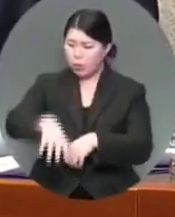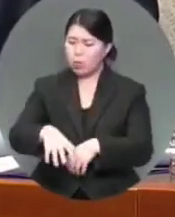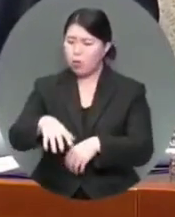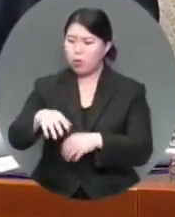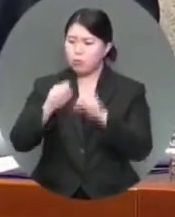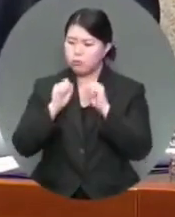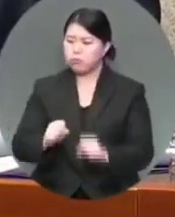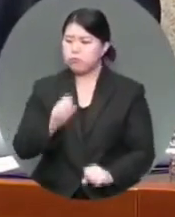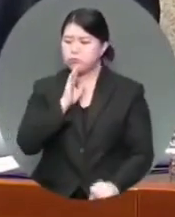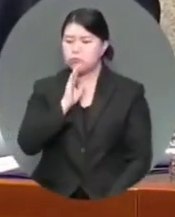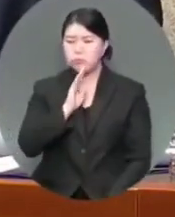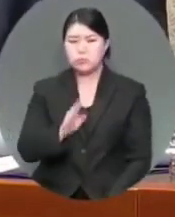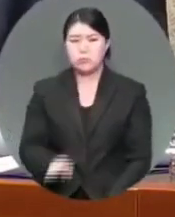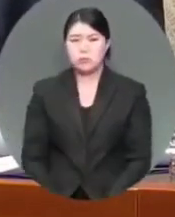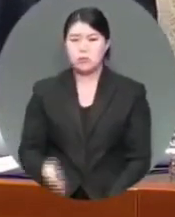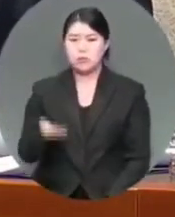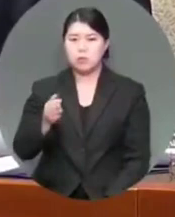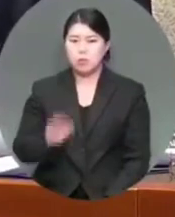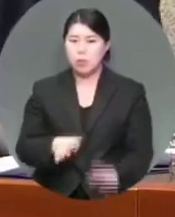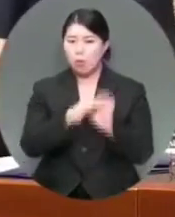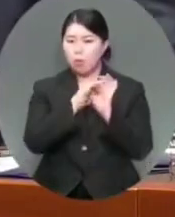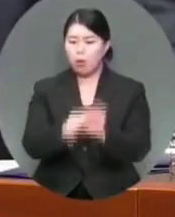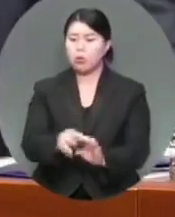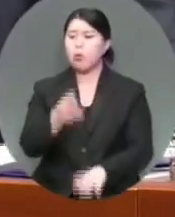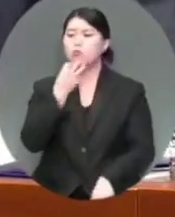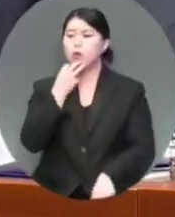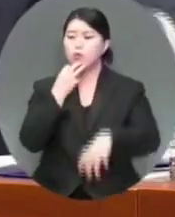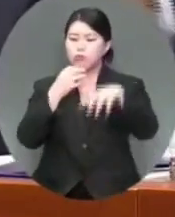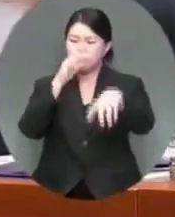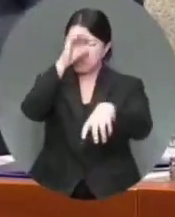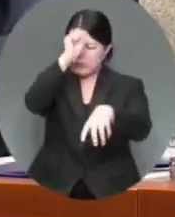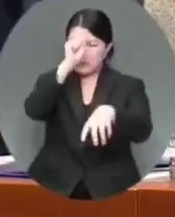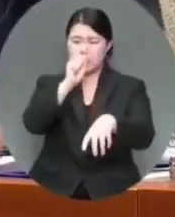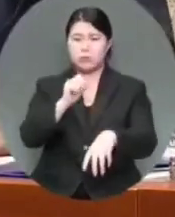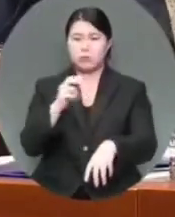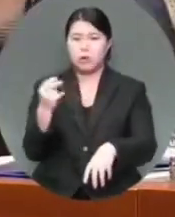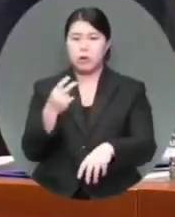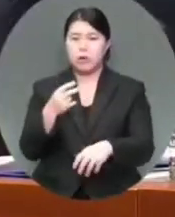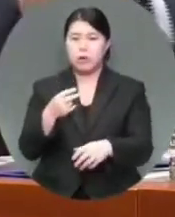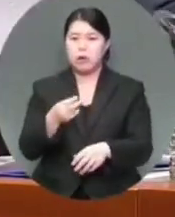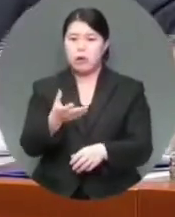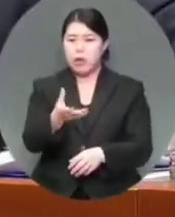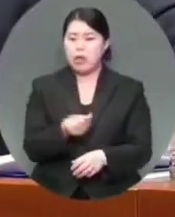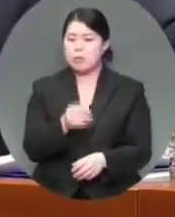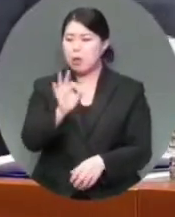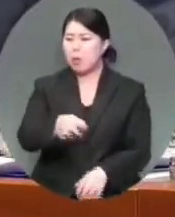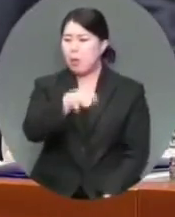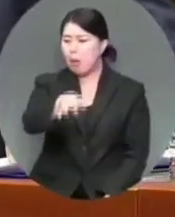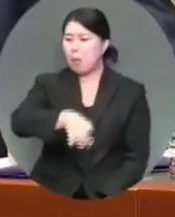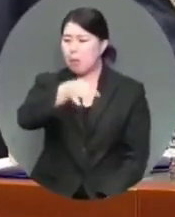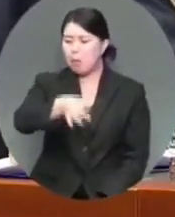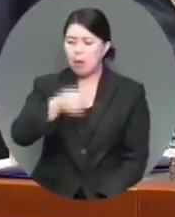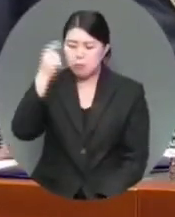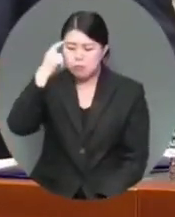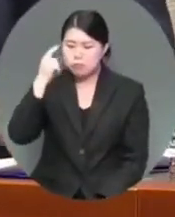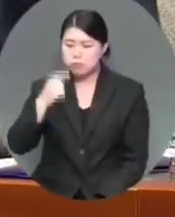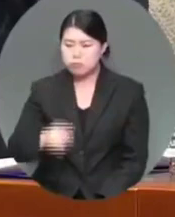아닙니까? 그래서 말씀을 드리는 거예요. 그런데 계속 서울에만 고집하고 세금을 임대료만 내고 이런 식으로 하면